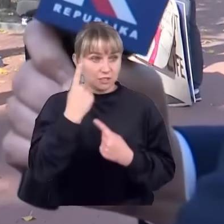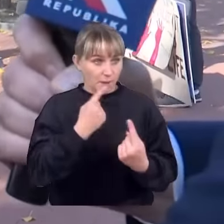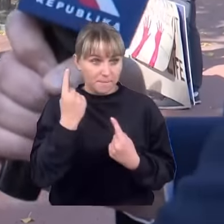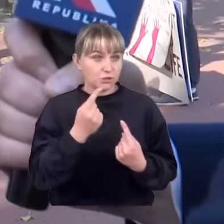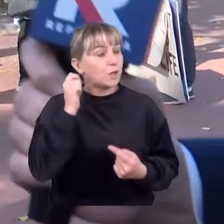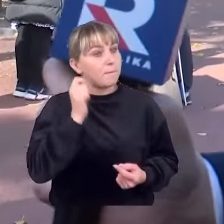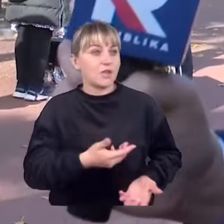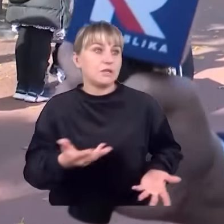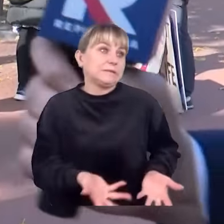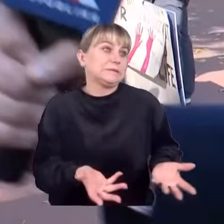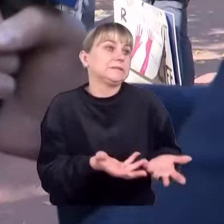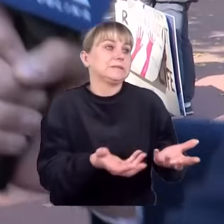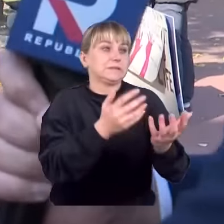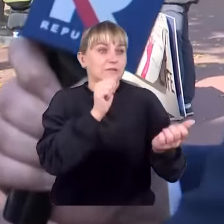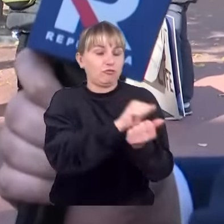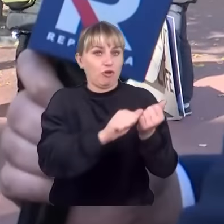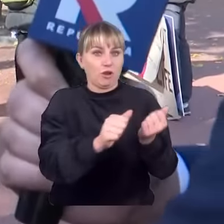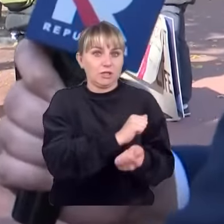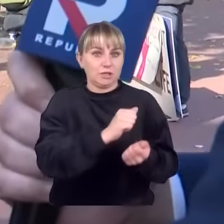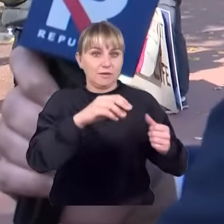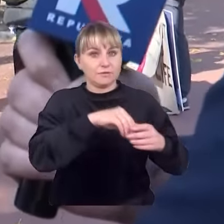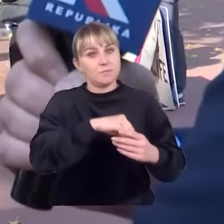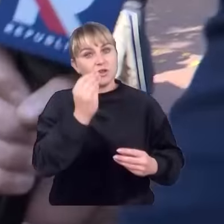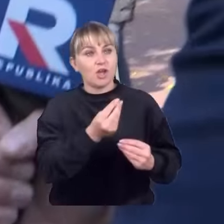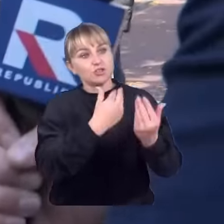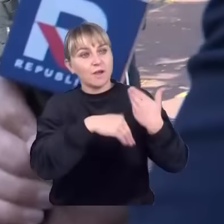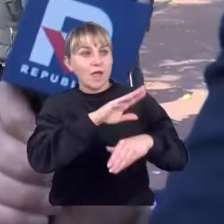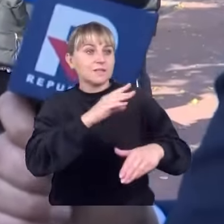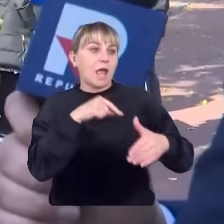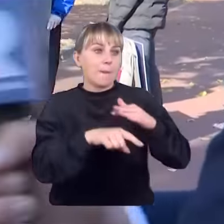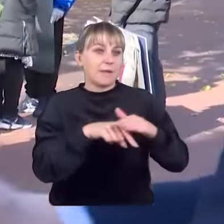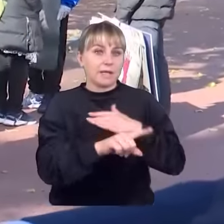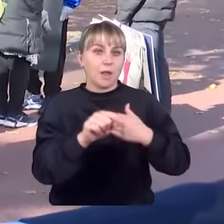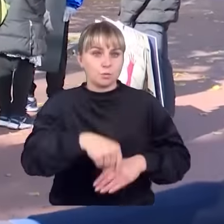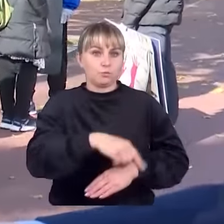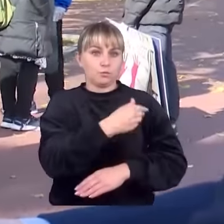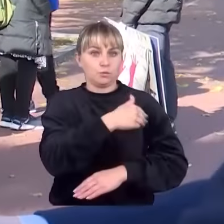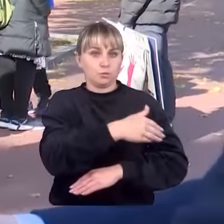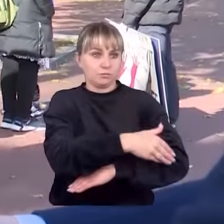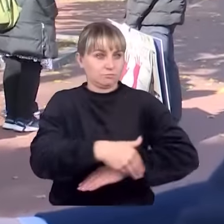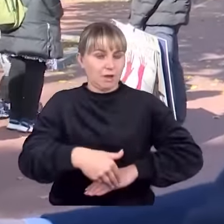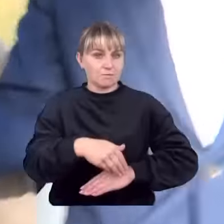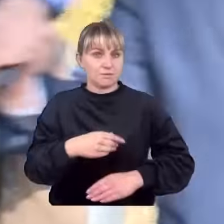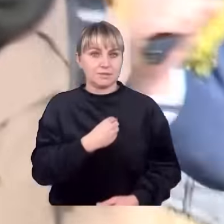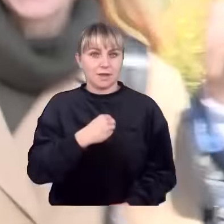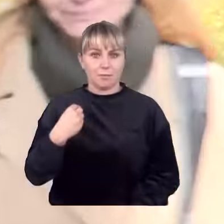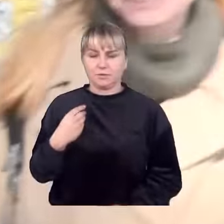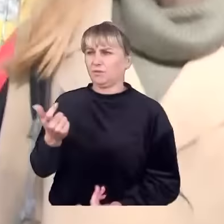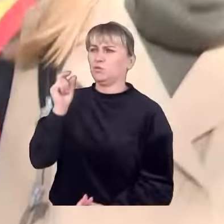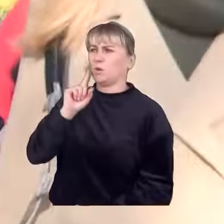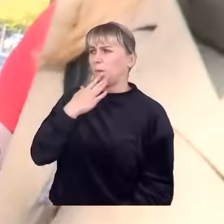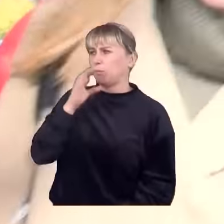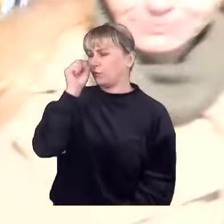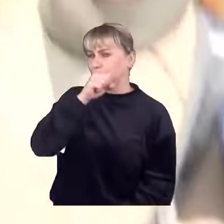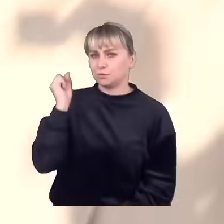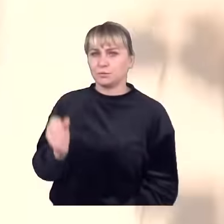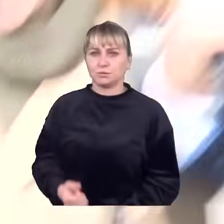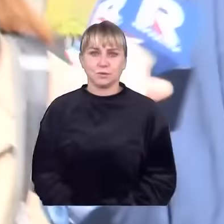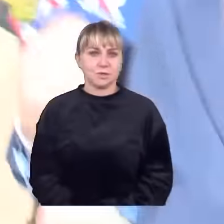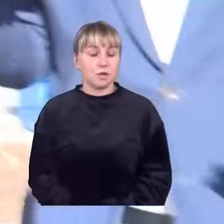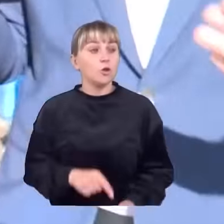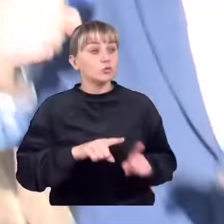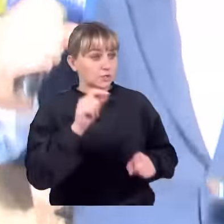tą wojnę hybrydową, ściągając jeszcze większą liczbę migrantów na granicę polsko-białoruską? No przecież pan bredzi. I pani bardzo dobrze się z tym czuje